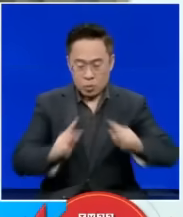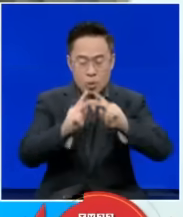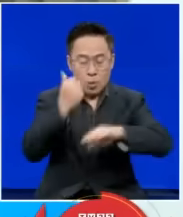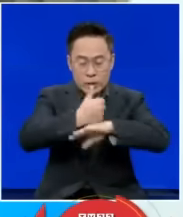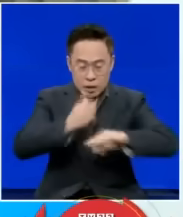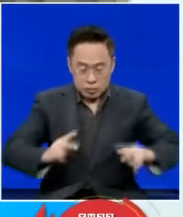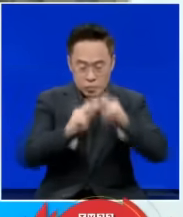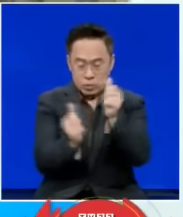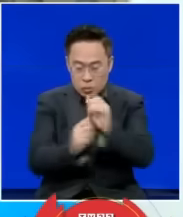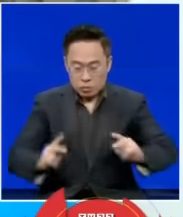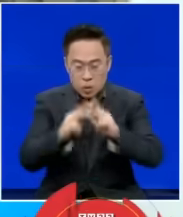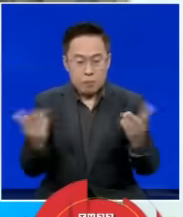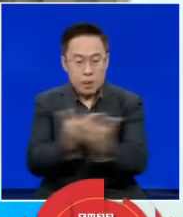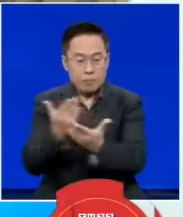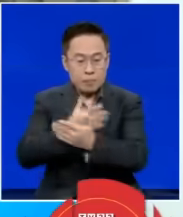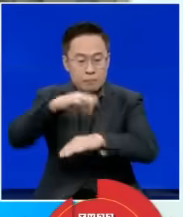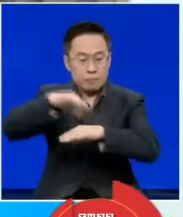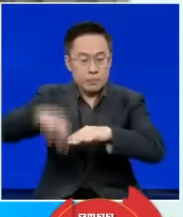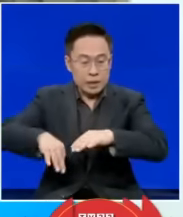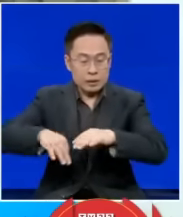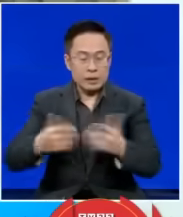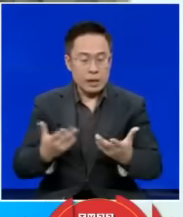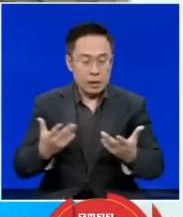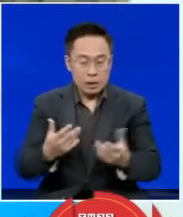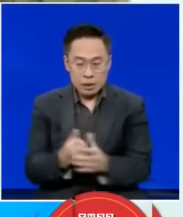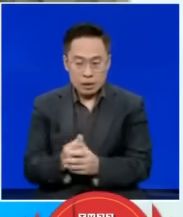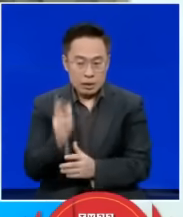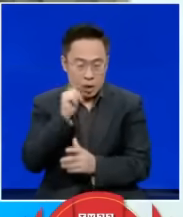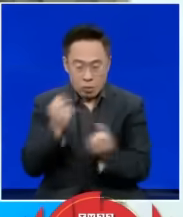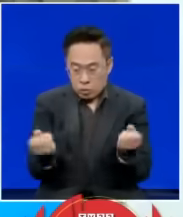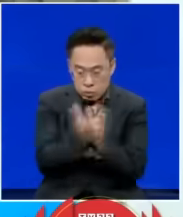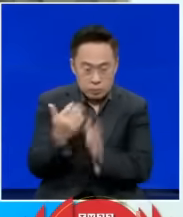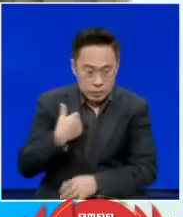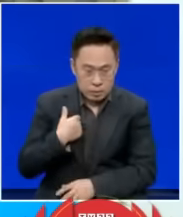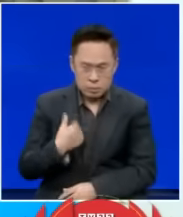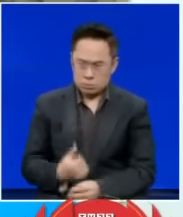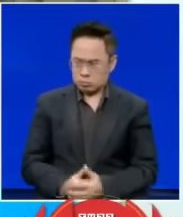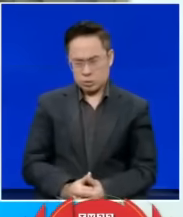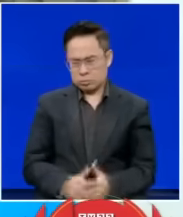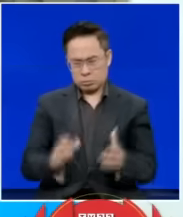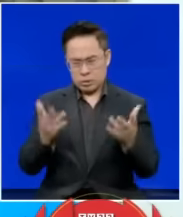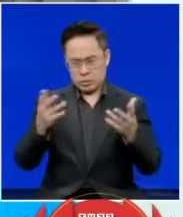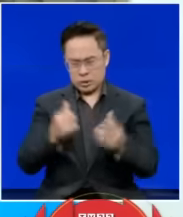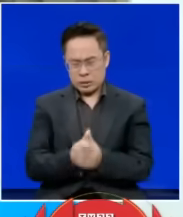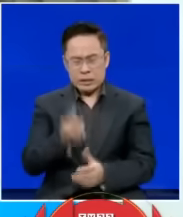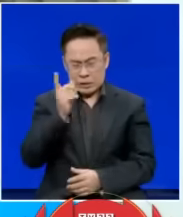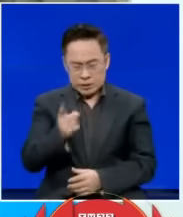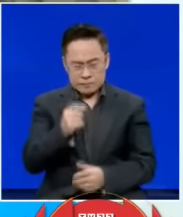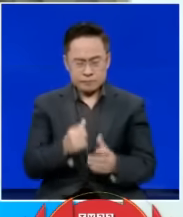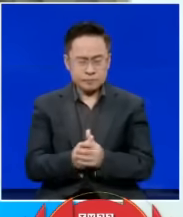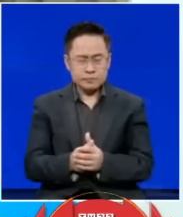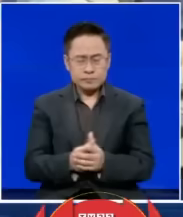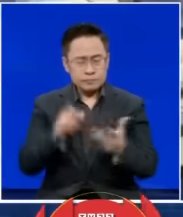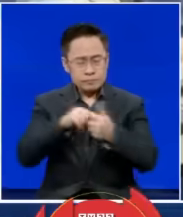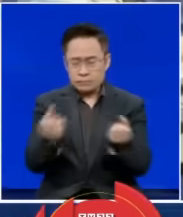ปว่าแรงกระเพื่อมคืออะไรแต่ก็มีการวิ่งเต้นสอบถามซึ่งก็บอกไปว่าวัคซีนที่ดีที่สุดก็คือการทำงานต่